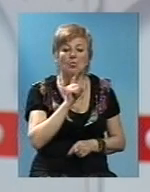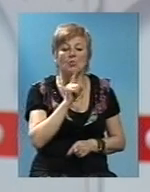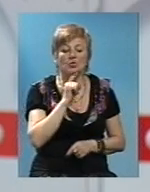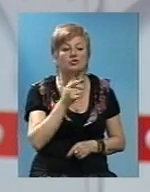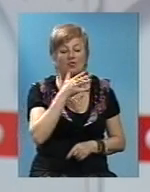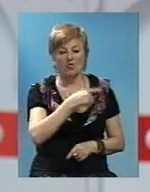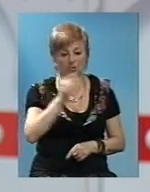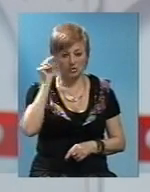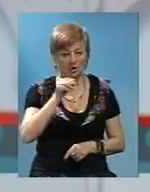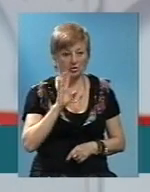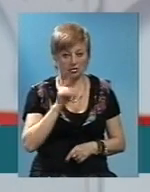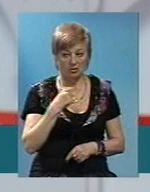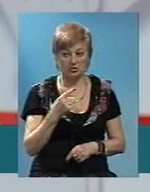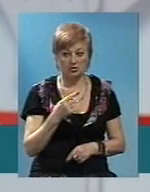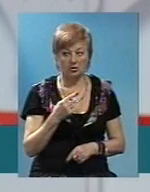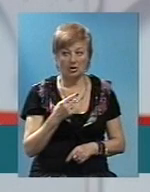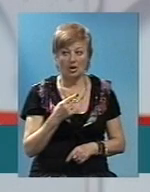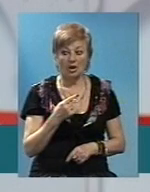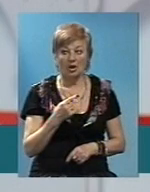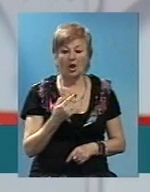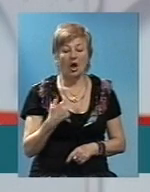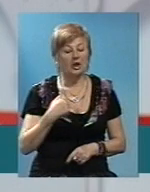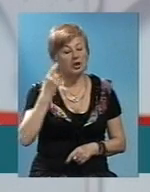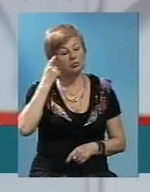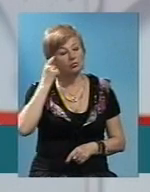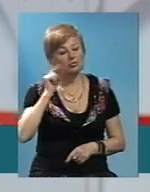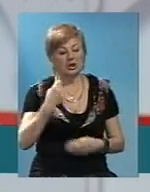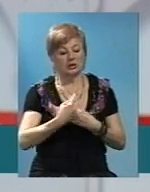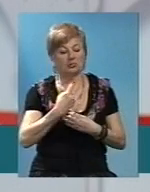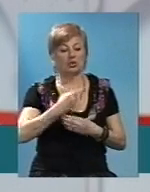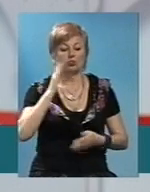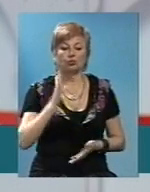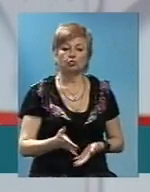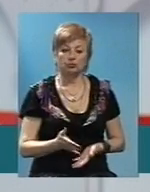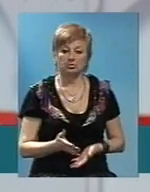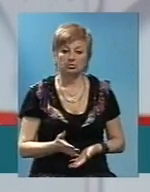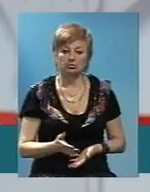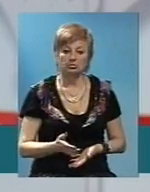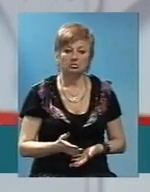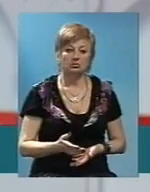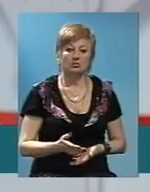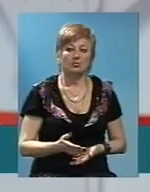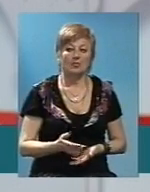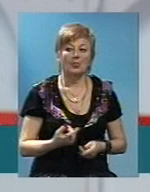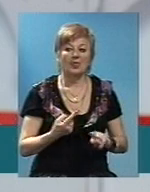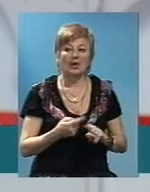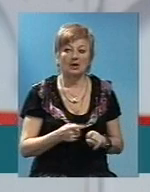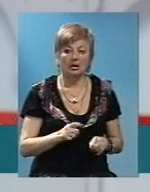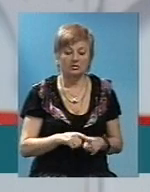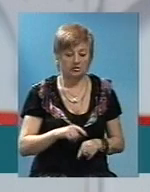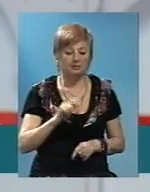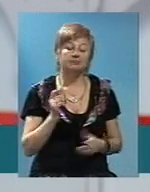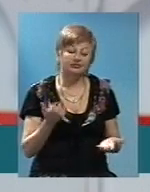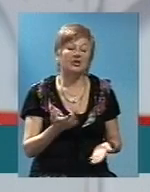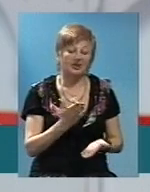занять? А вона відповідає мені, а я боюсь, що з мене будуть сміятися. Ось так, в сучасному, там, 21-му столітті в Україні, але це, на